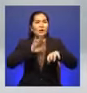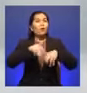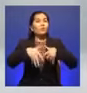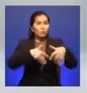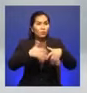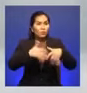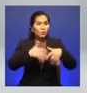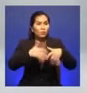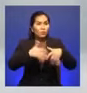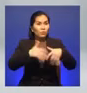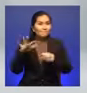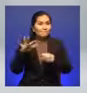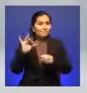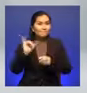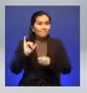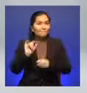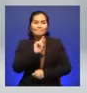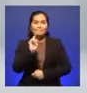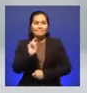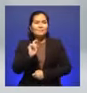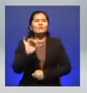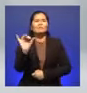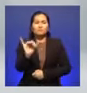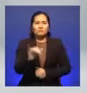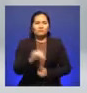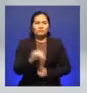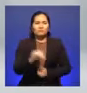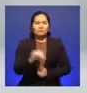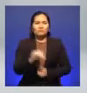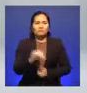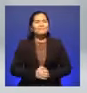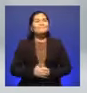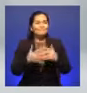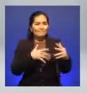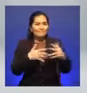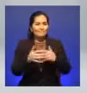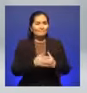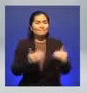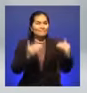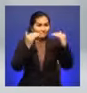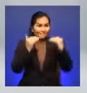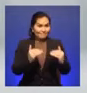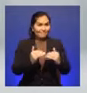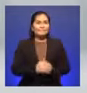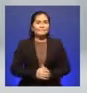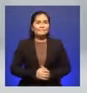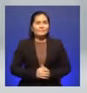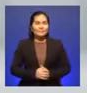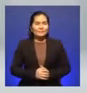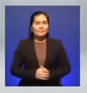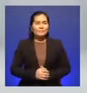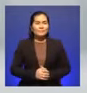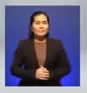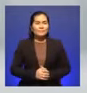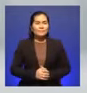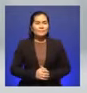าคุณอาซึมิงเข้ามาในสายหรือยังนะคะยังเหรอคะงั้นเราอาจจะไปข้ามไปเซสชั่นถัดไปก่อนนะคะ